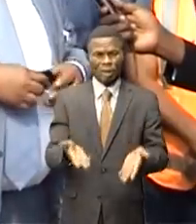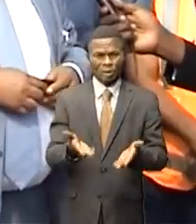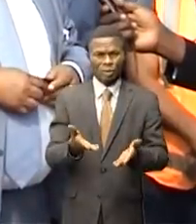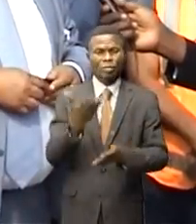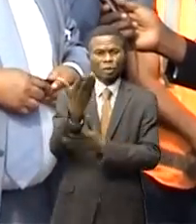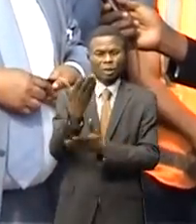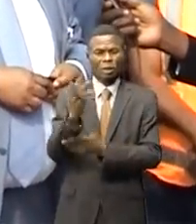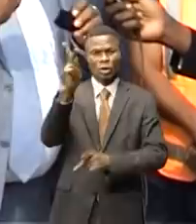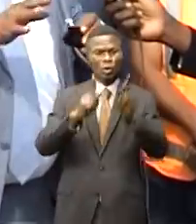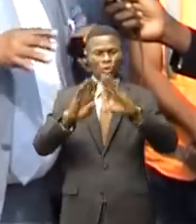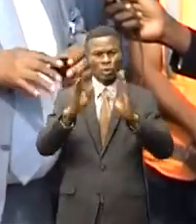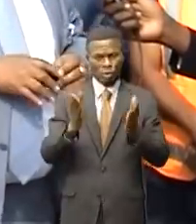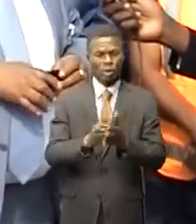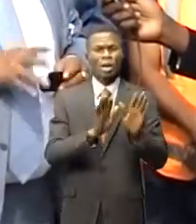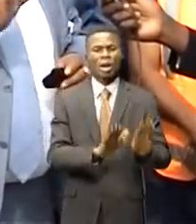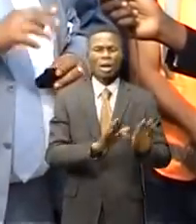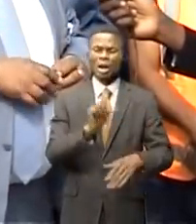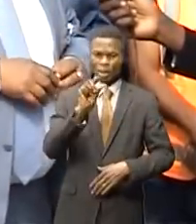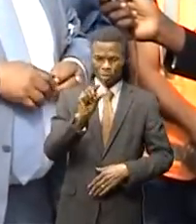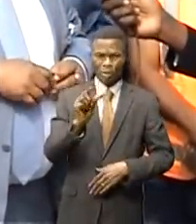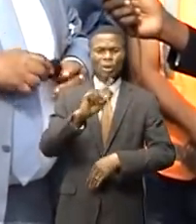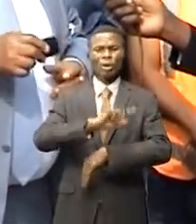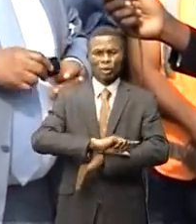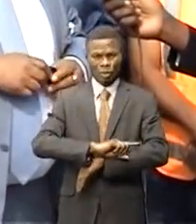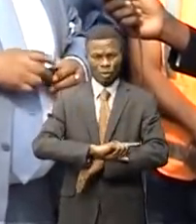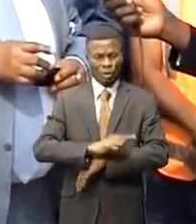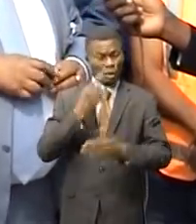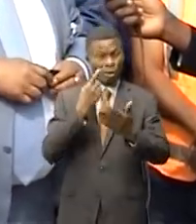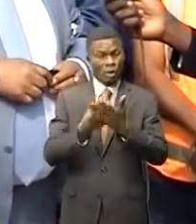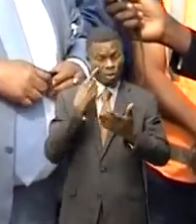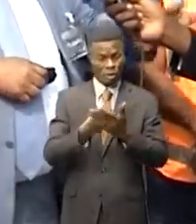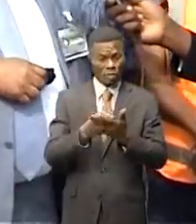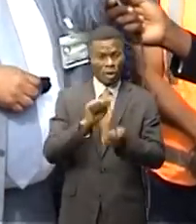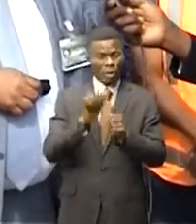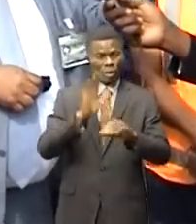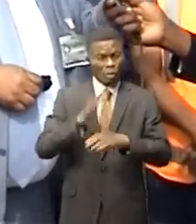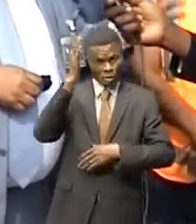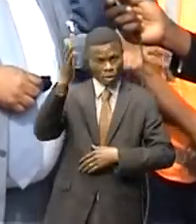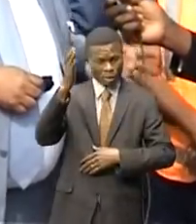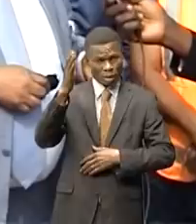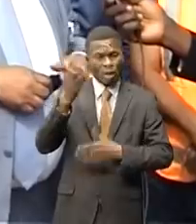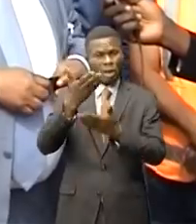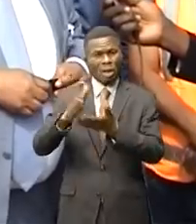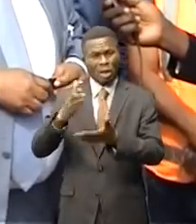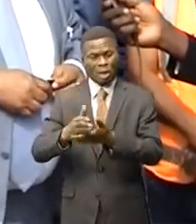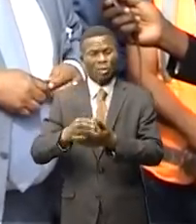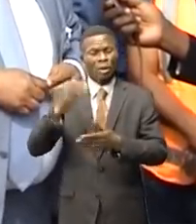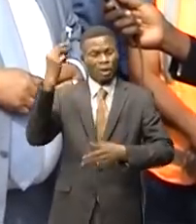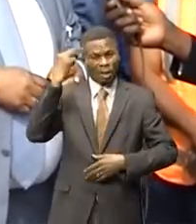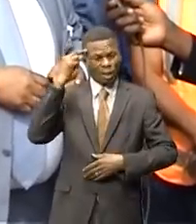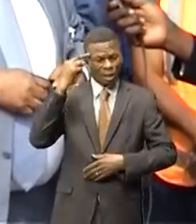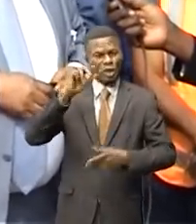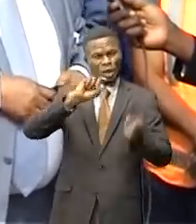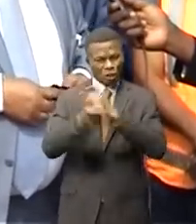vais demander à la population d'attendre encore quelques heures pour constater ce qui va arriver avec le captage d'un dealer et ap